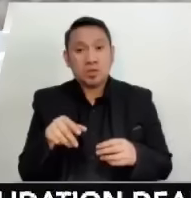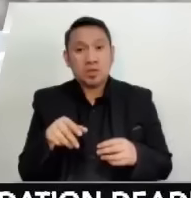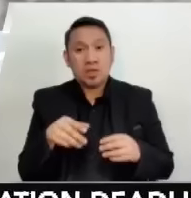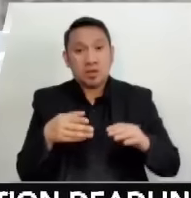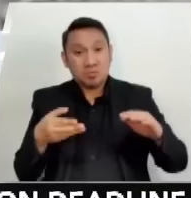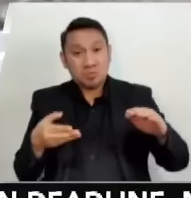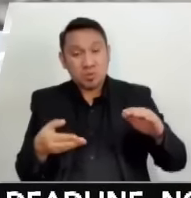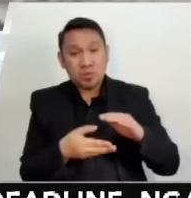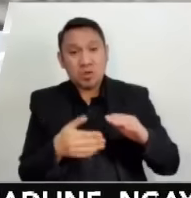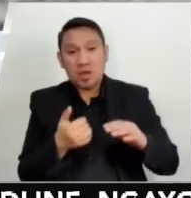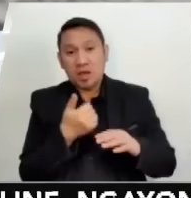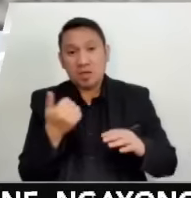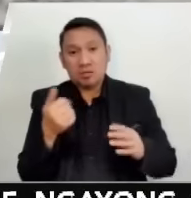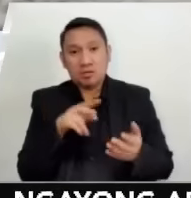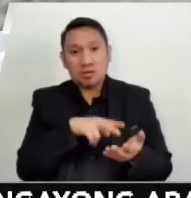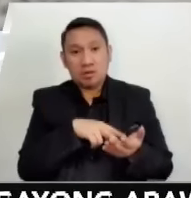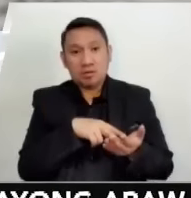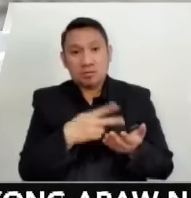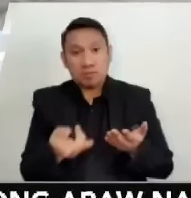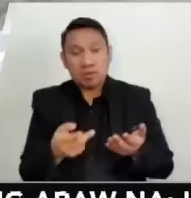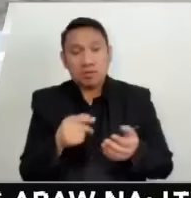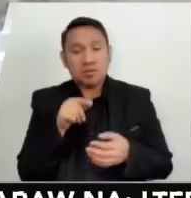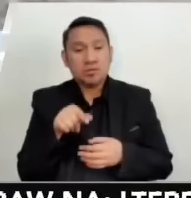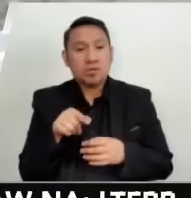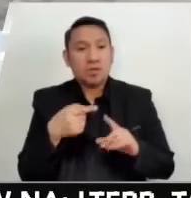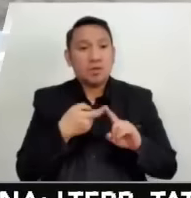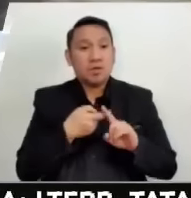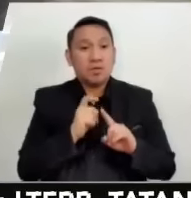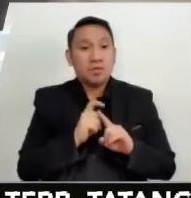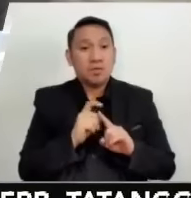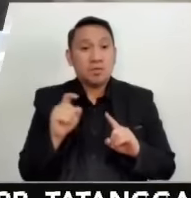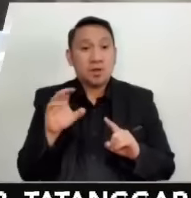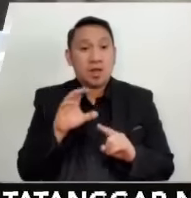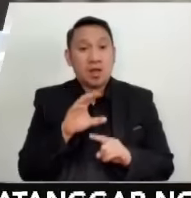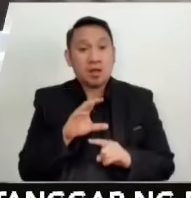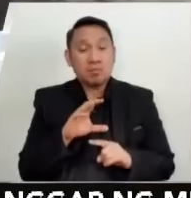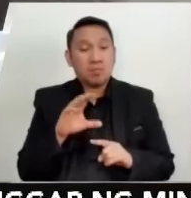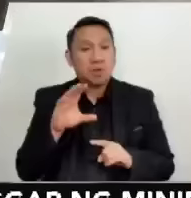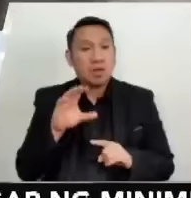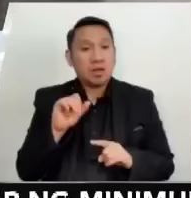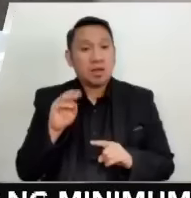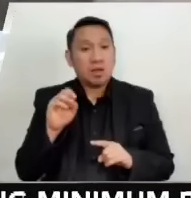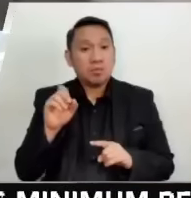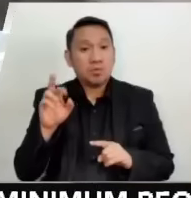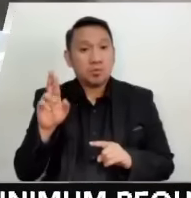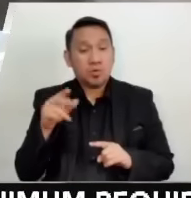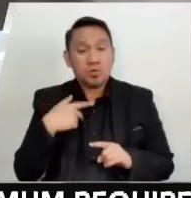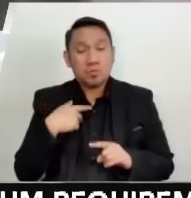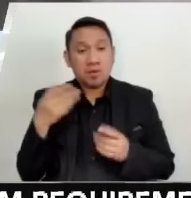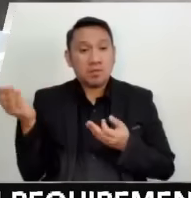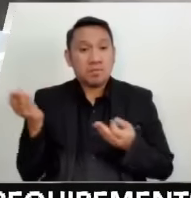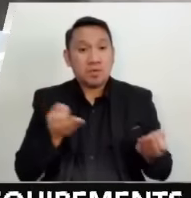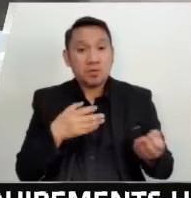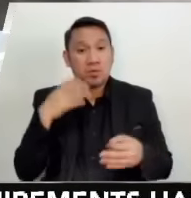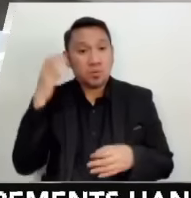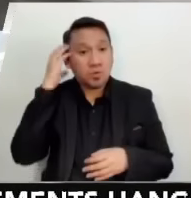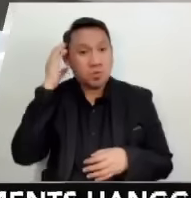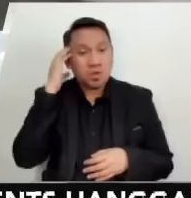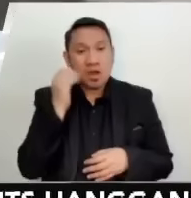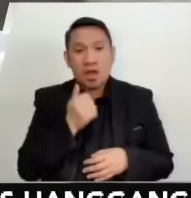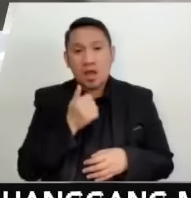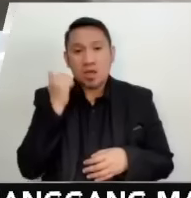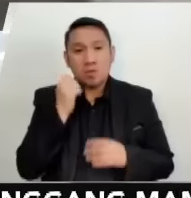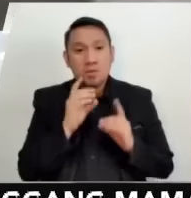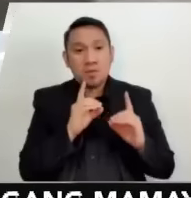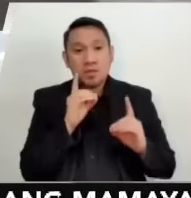natumba galing sa Camarines Norte ang bus at maghahatid ng mga pasahero sa Cubao hindi na humarap sa camera ang Bus Driver pero kwento niya hindi